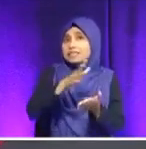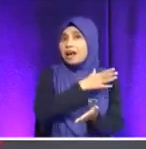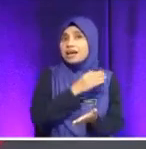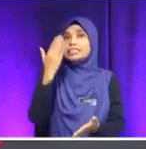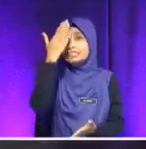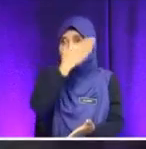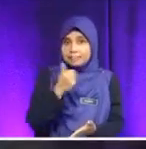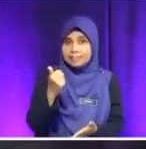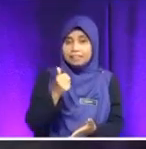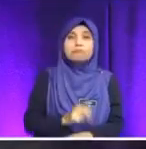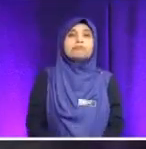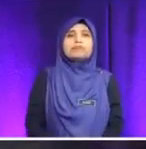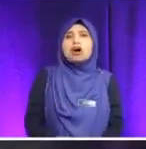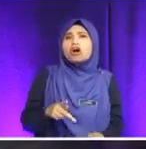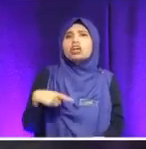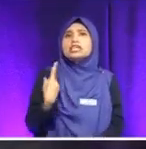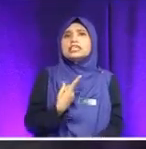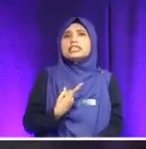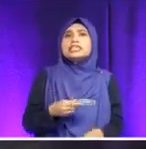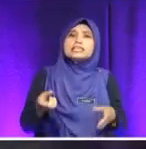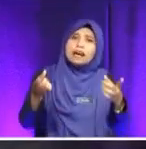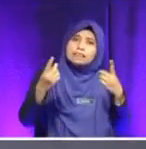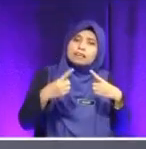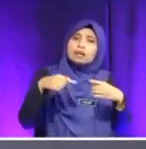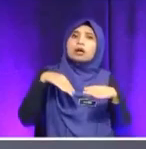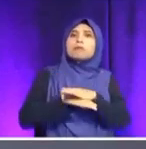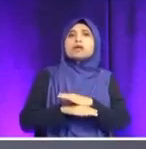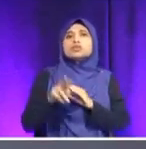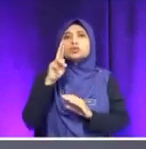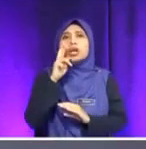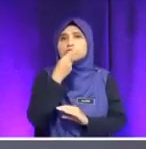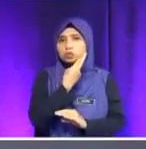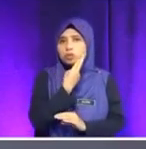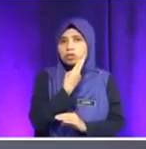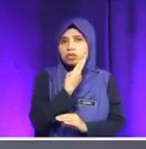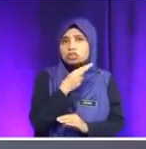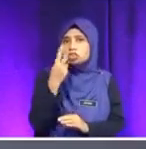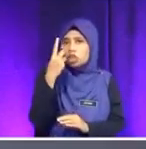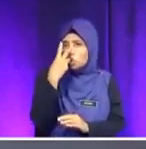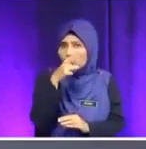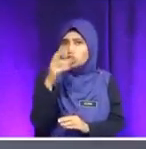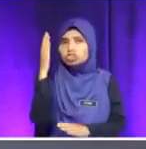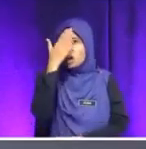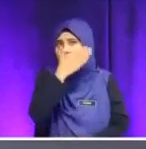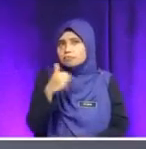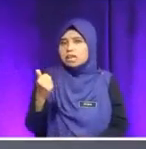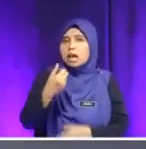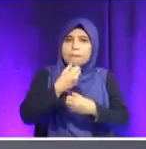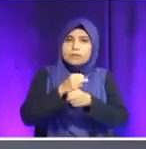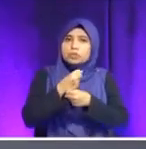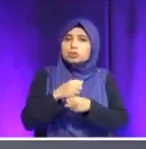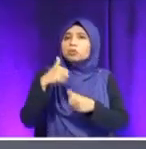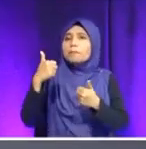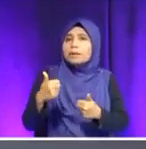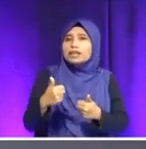situ cikgu, bila kita ni sebagai pelanggan, kita pergi restoran, nampak kemas cantik, teratur dengan bentuk-bentuk yang menarik ni, kita